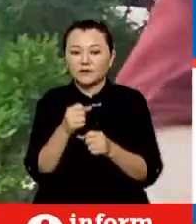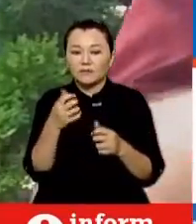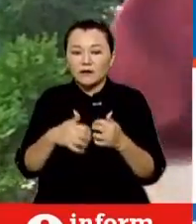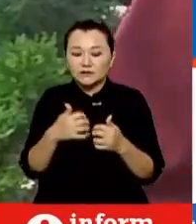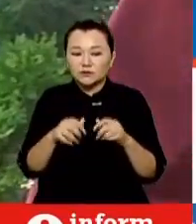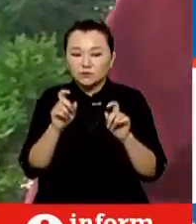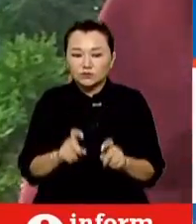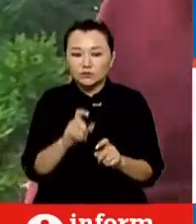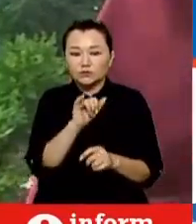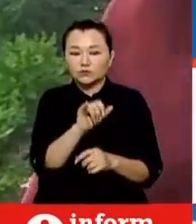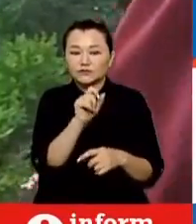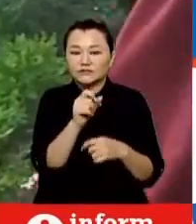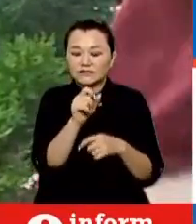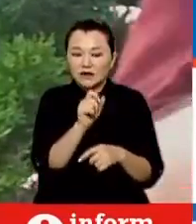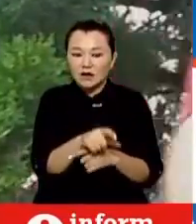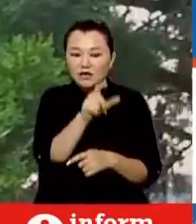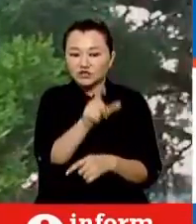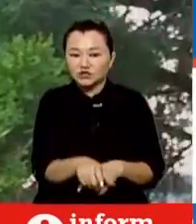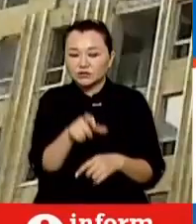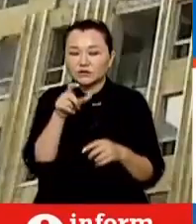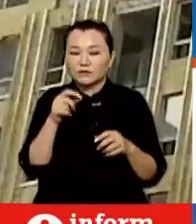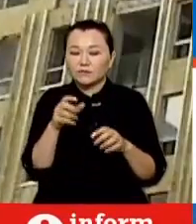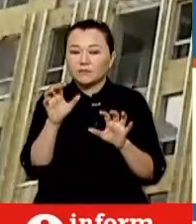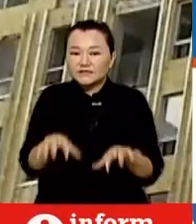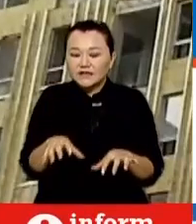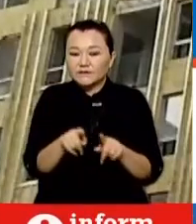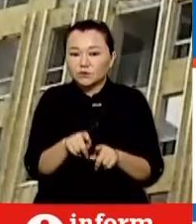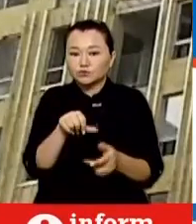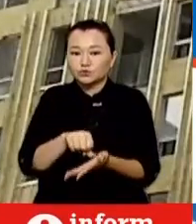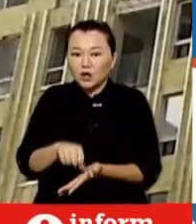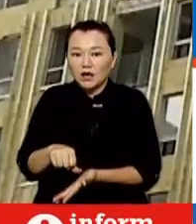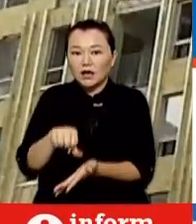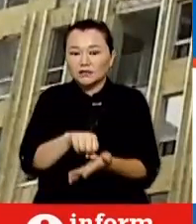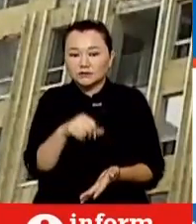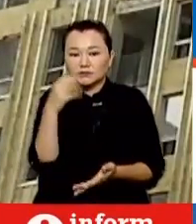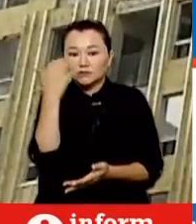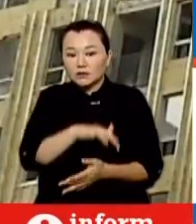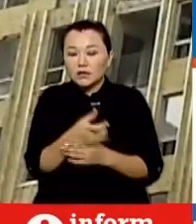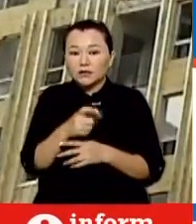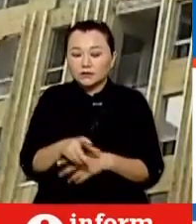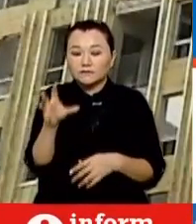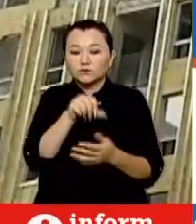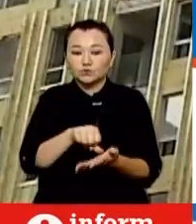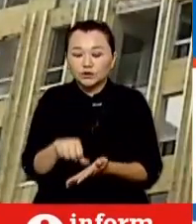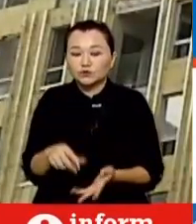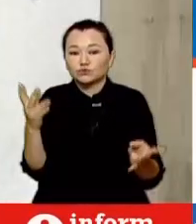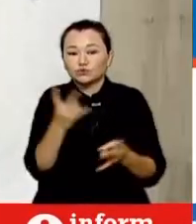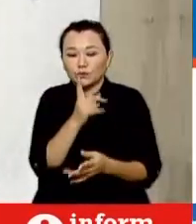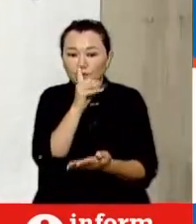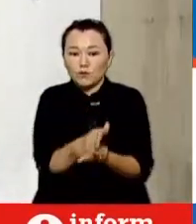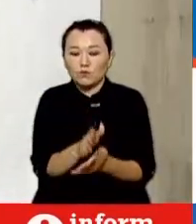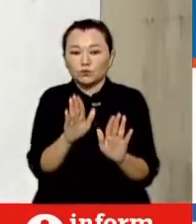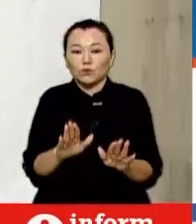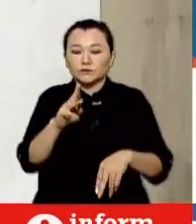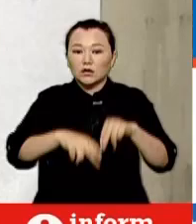сидит у заказчика, заказчик говорит, что это наши представители. Именно поэтому заключать договор о долевом участии нужно напрямую только с